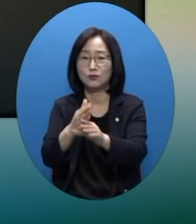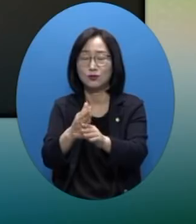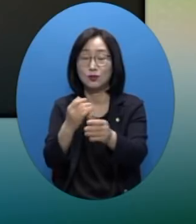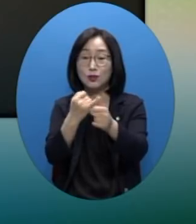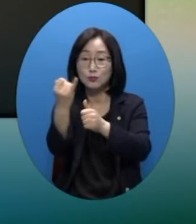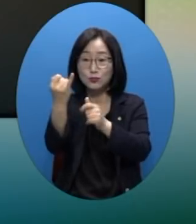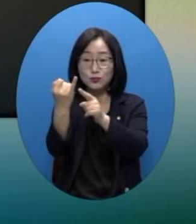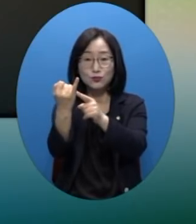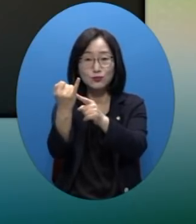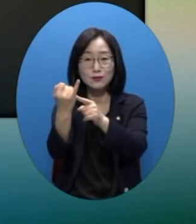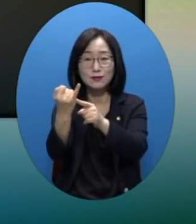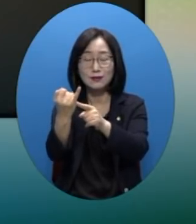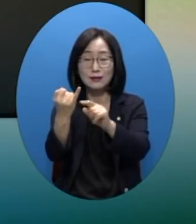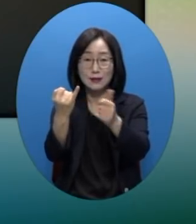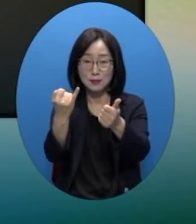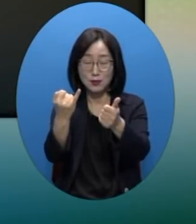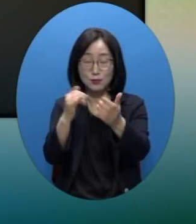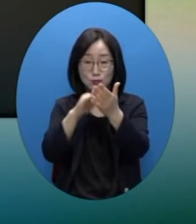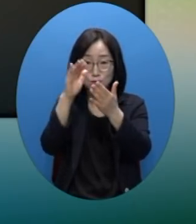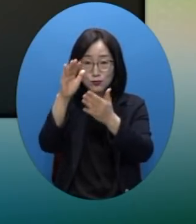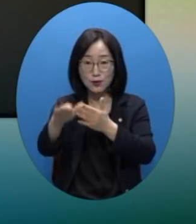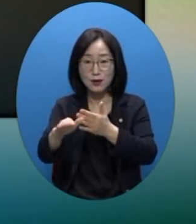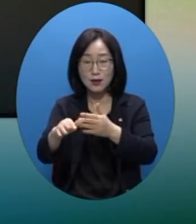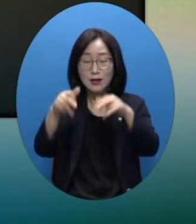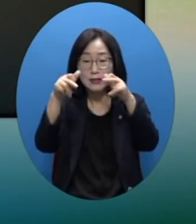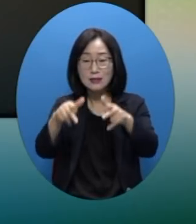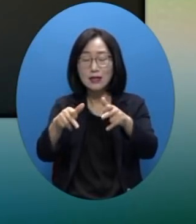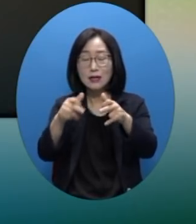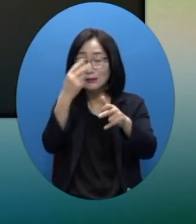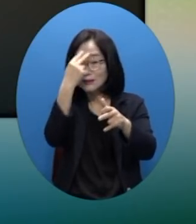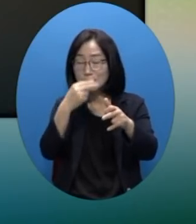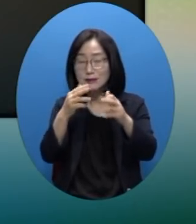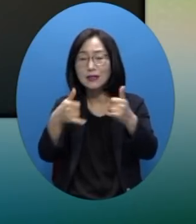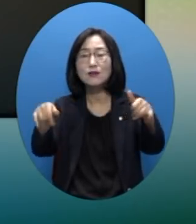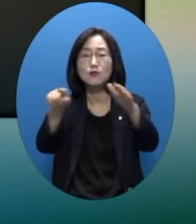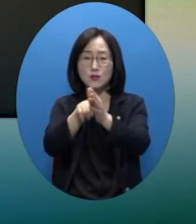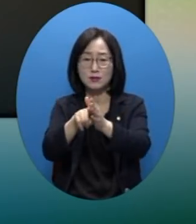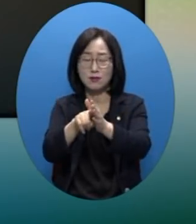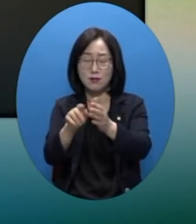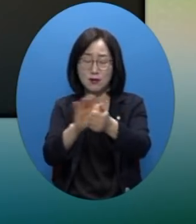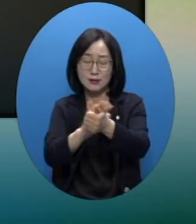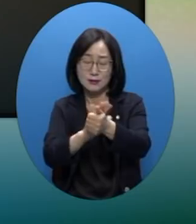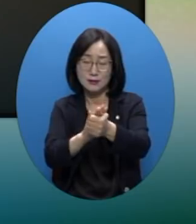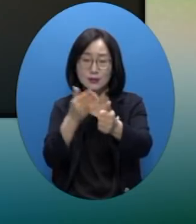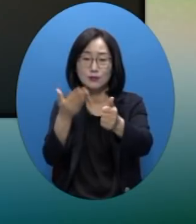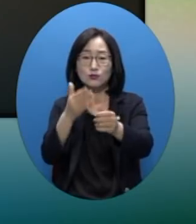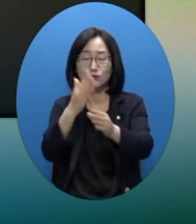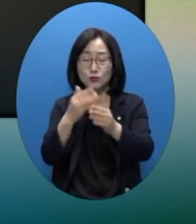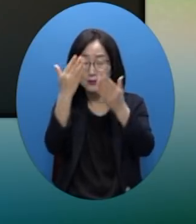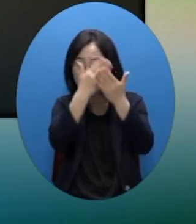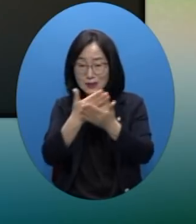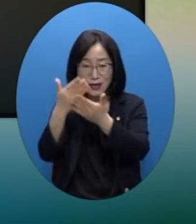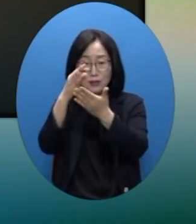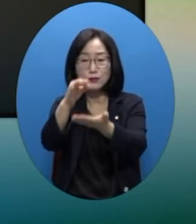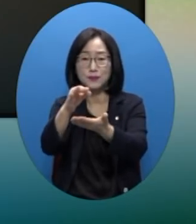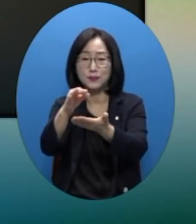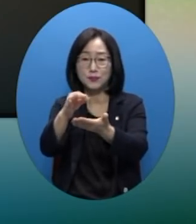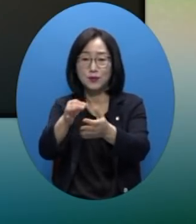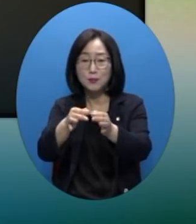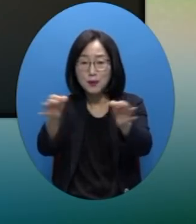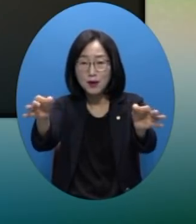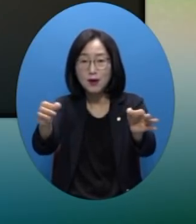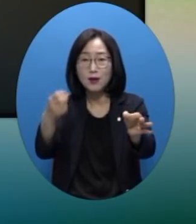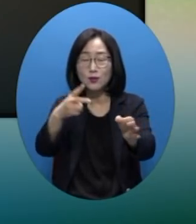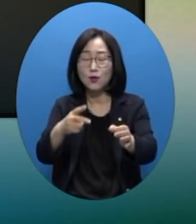부인 서건호 교사는 남편의 뒤를 따라서 시각장애를 위한 그러한 귀한 사역을 감당하고 계셔서 장학금 지급 및